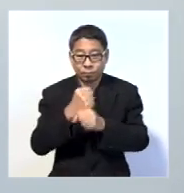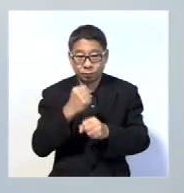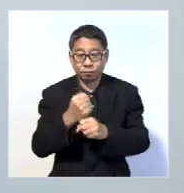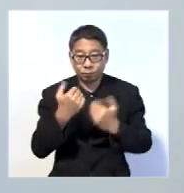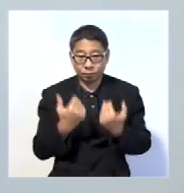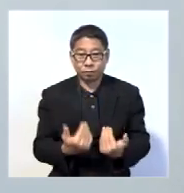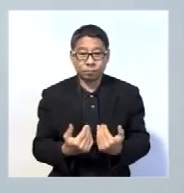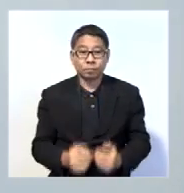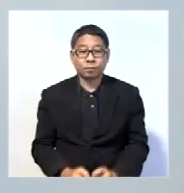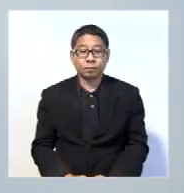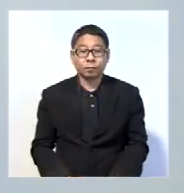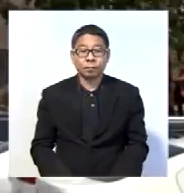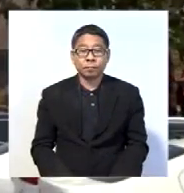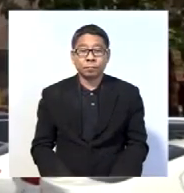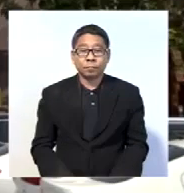ครั้งนี้ด้วยค่ะ